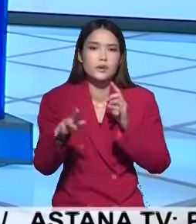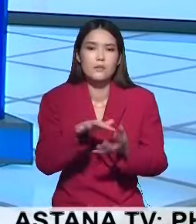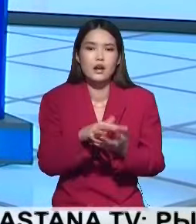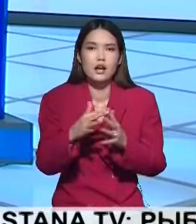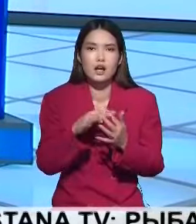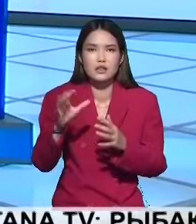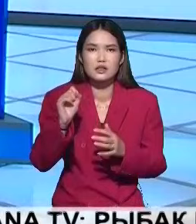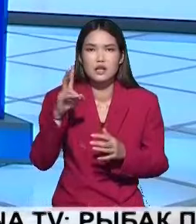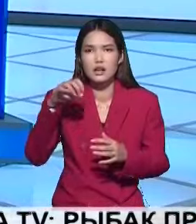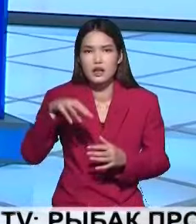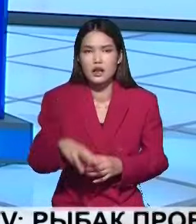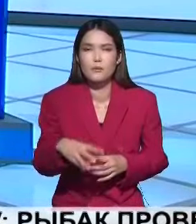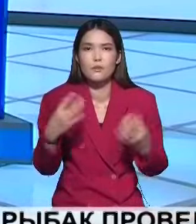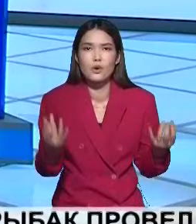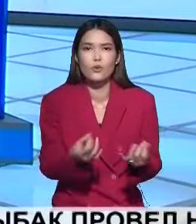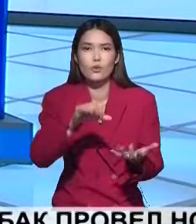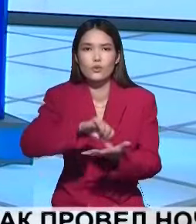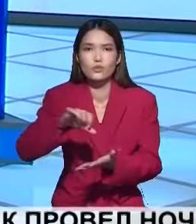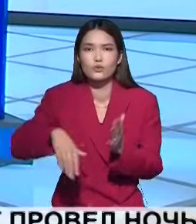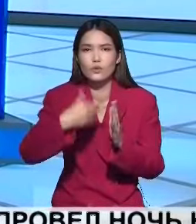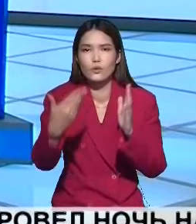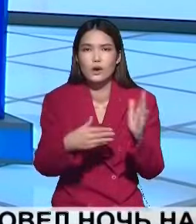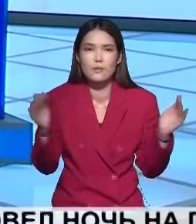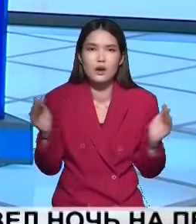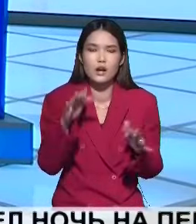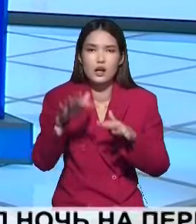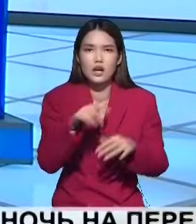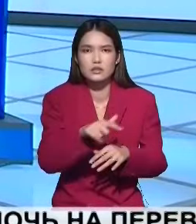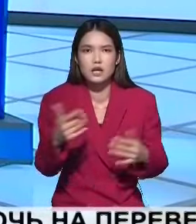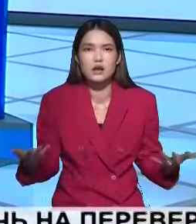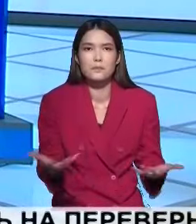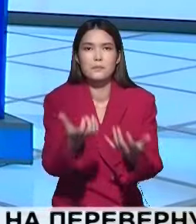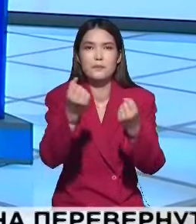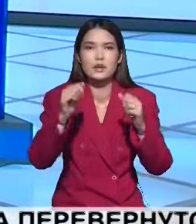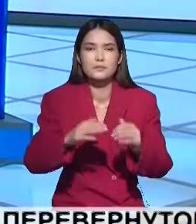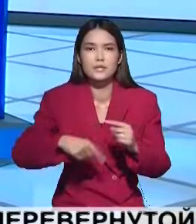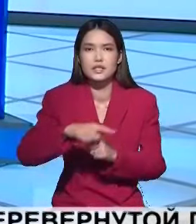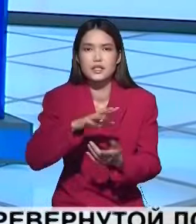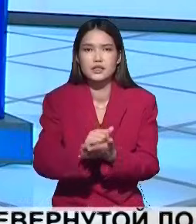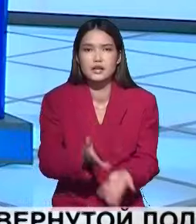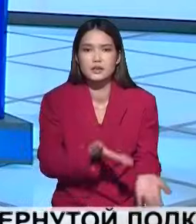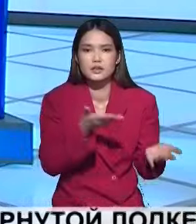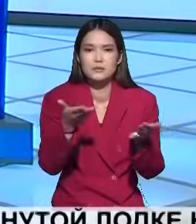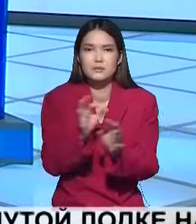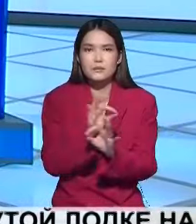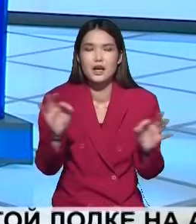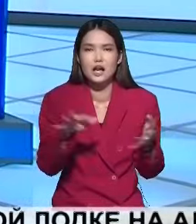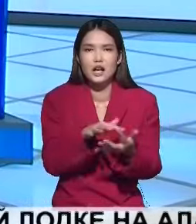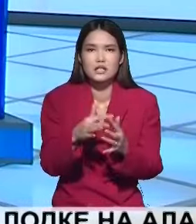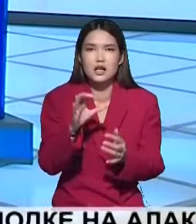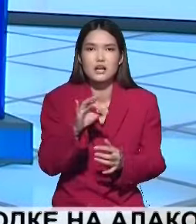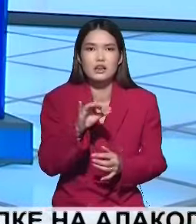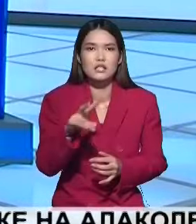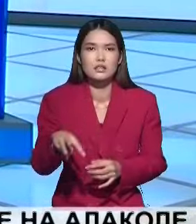сельских акимов. Участники обсудили также вопросы сокращения оттока населения, поддержки местных предпринимателей и привлекательность сел. Ирина